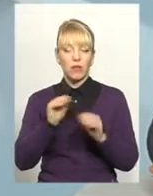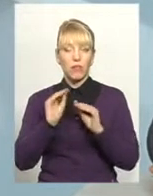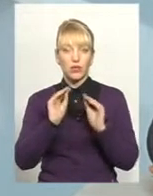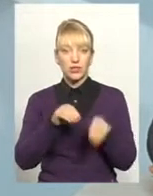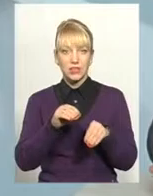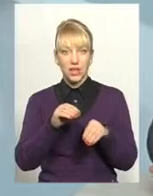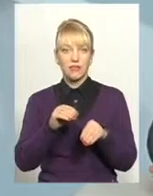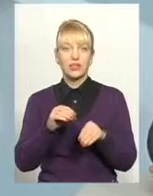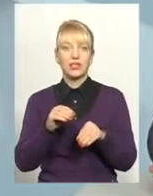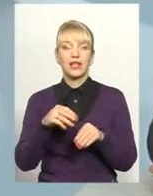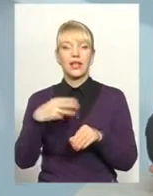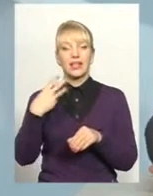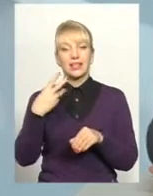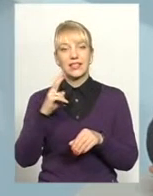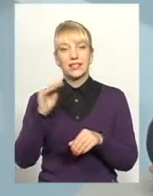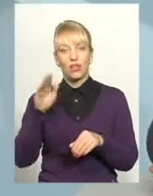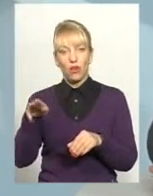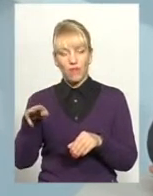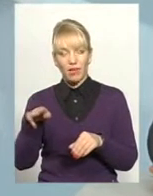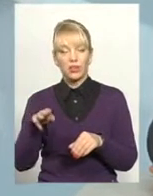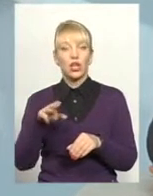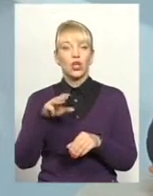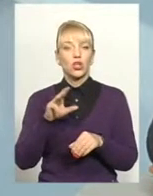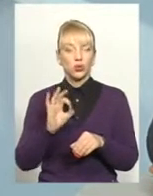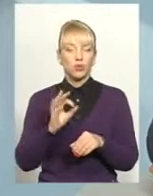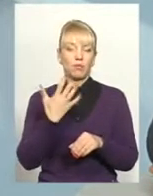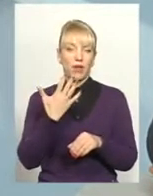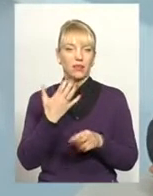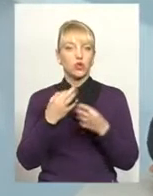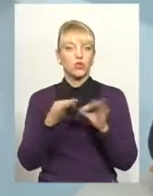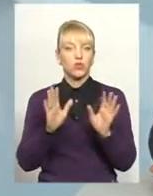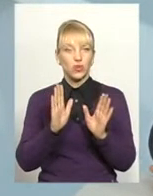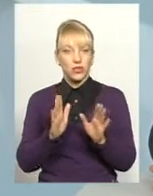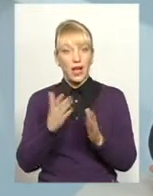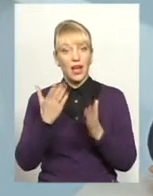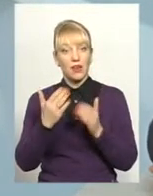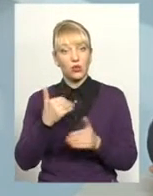тільки 5 експлуатувати. А якщо ви хочете 30, треба буде взяти технічні умови і